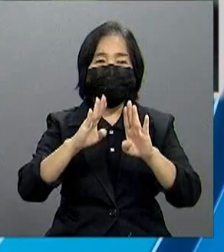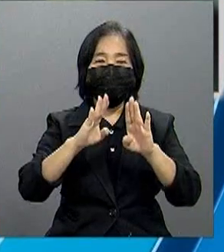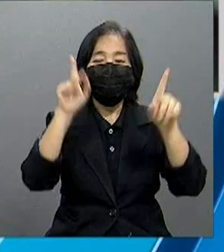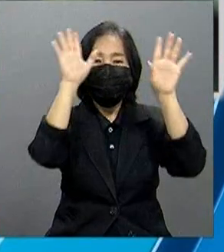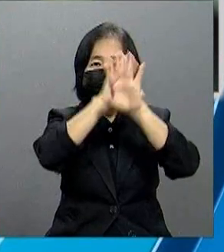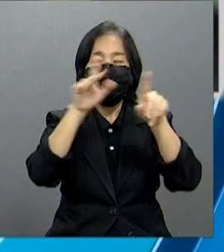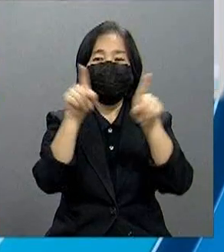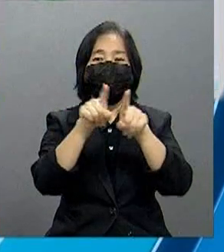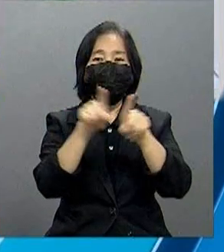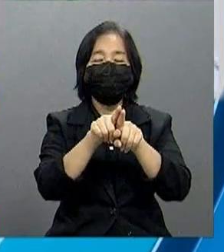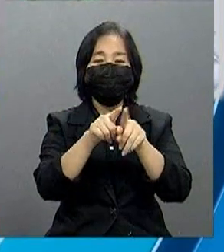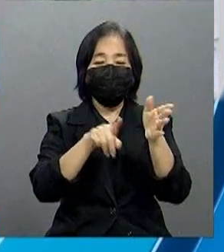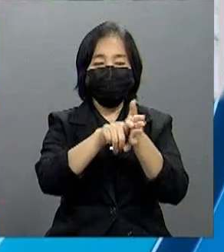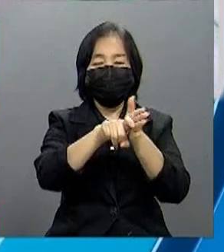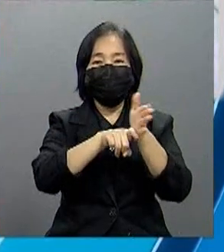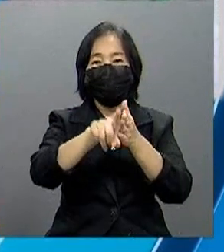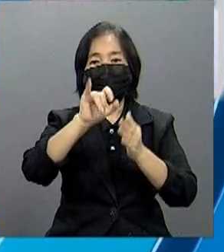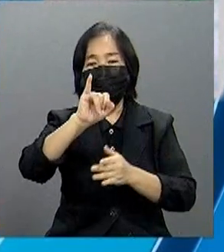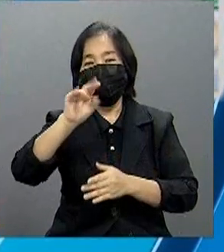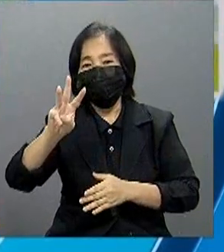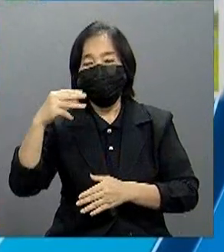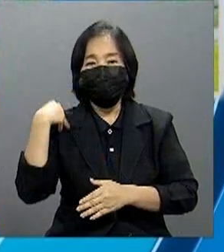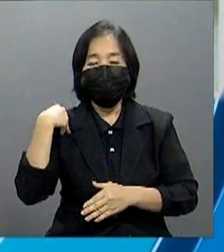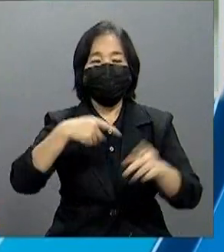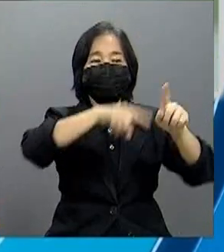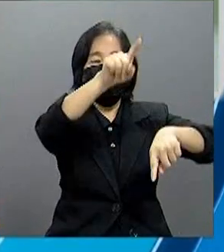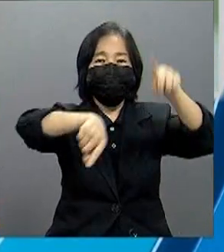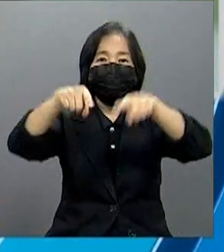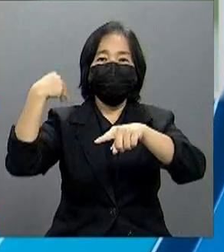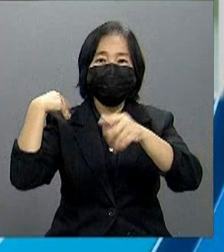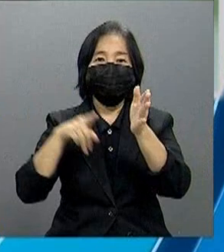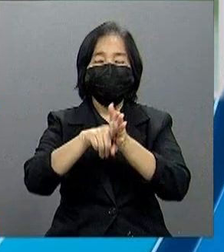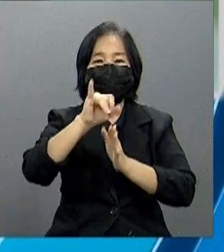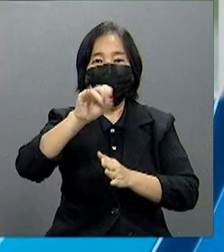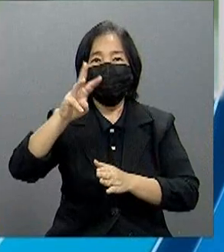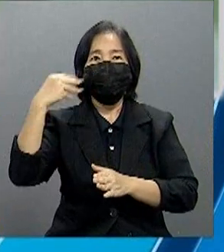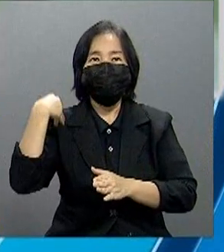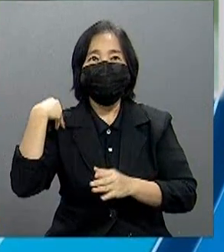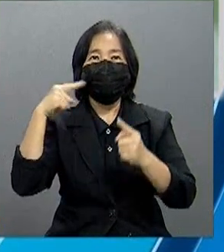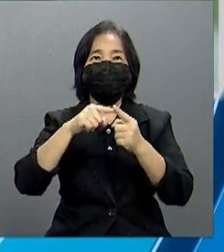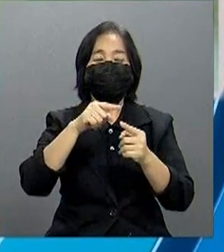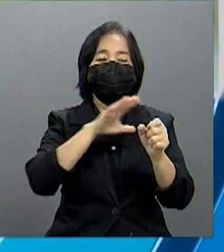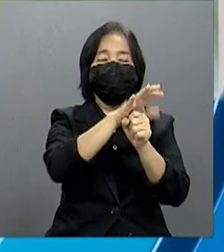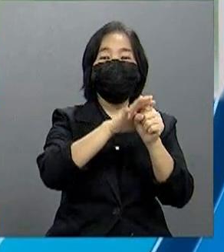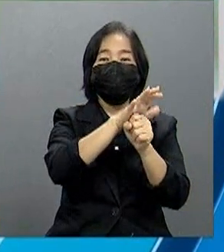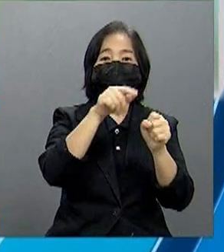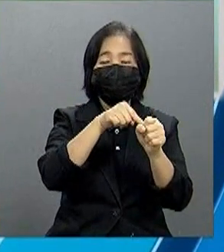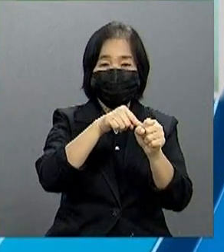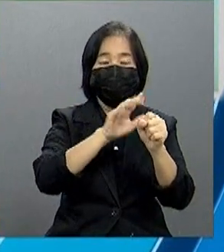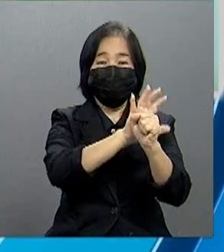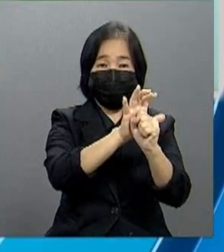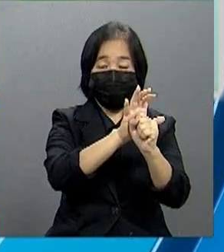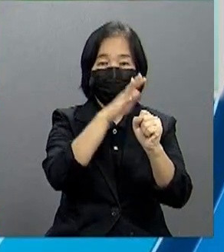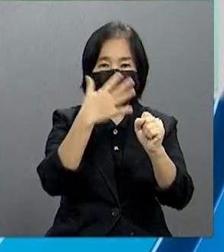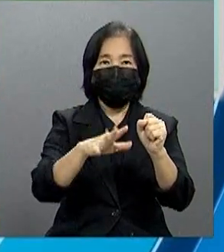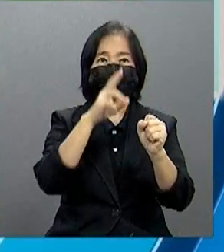ย่างในที่นี้นะครับบางที่เขาก็ใช้เป็นส่วนของหนามของไวรัสโควิดเนี่ยสร้างแล้วก็ฉีดเข้าไปในร่างกายเ